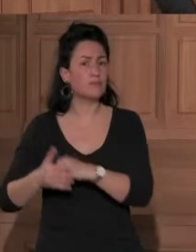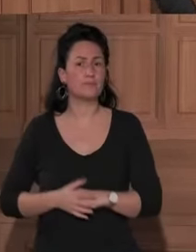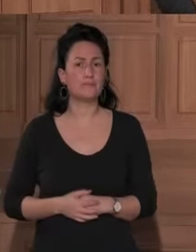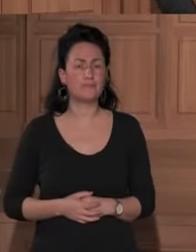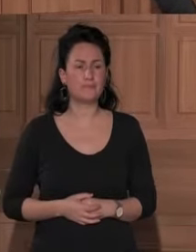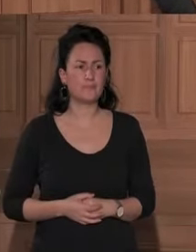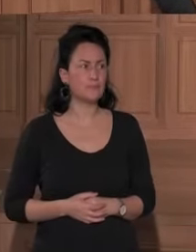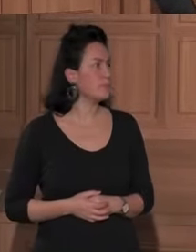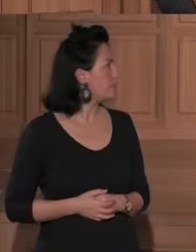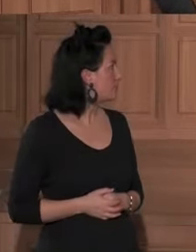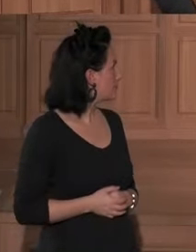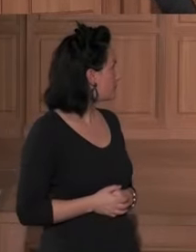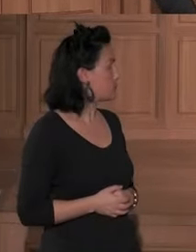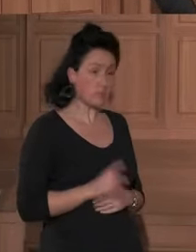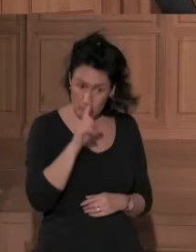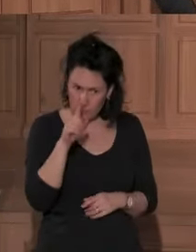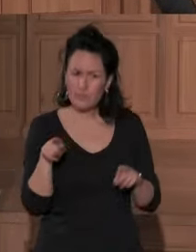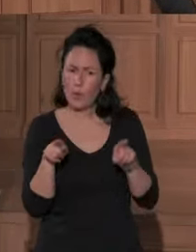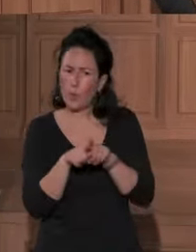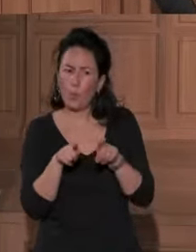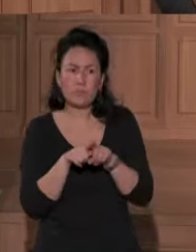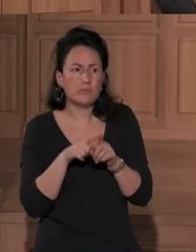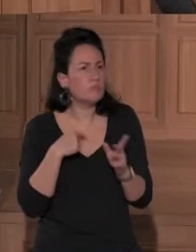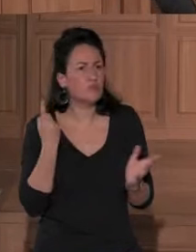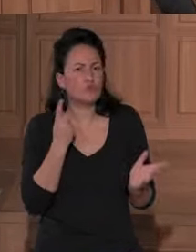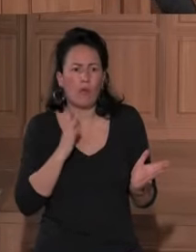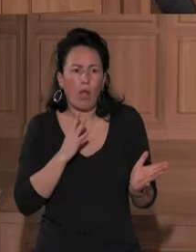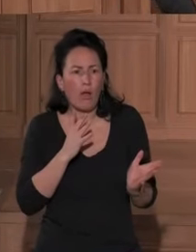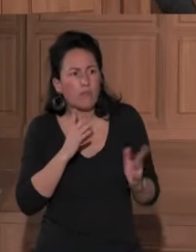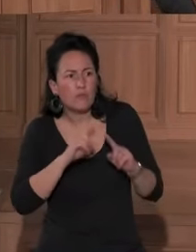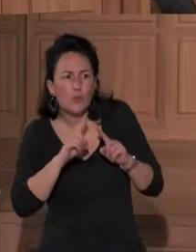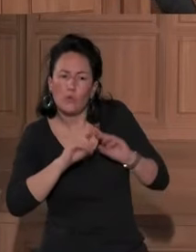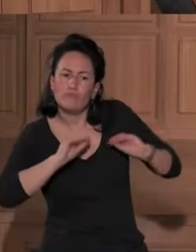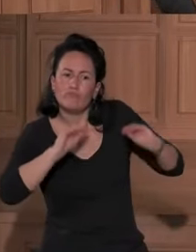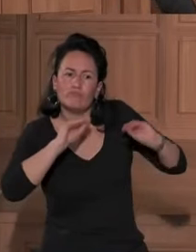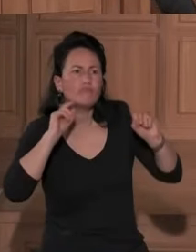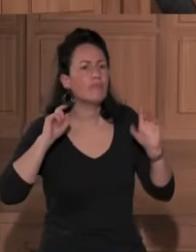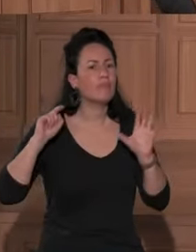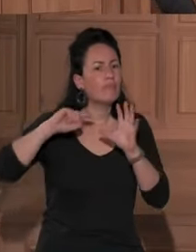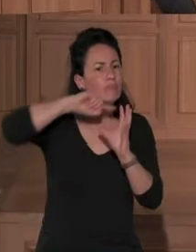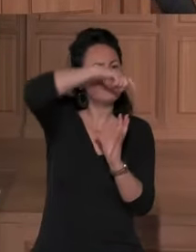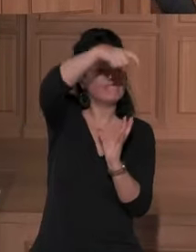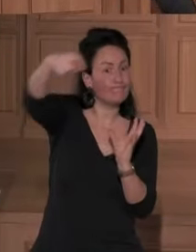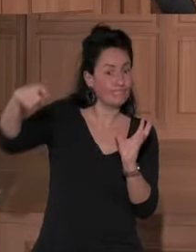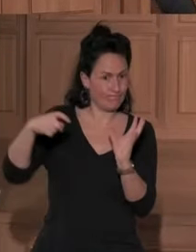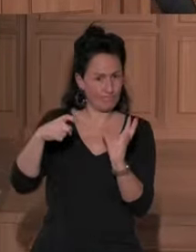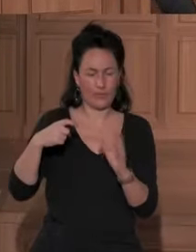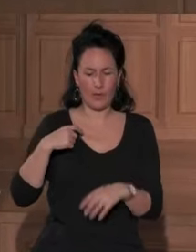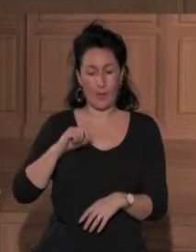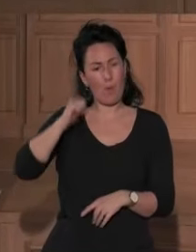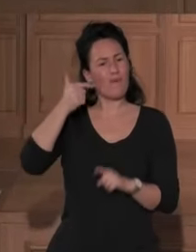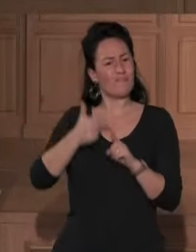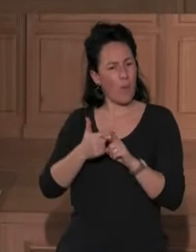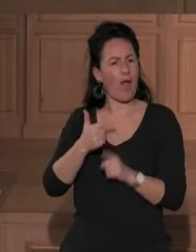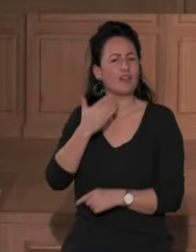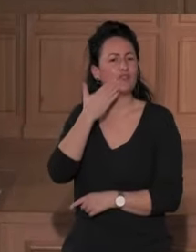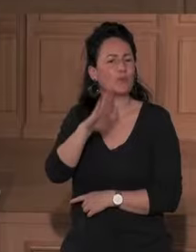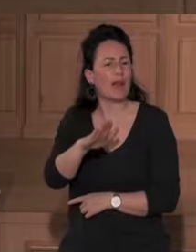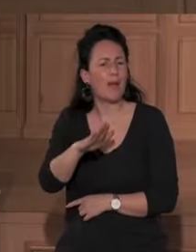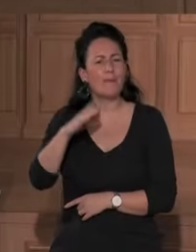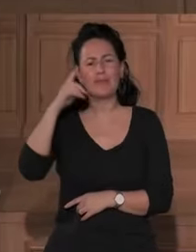même on a un mot à dire un peu partout. Nous, quand j'ai fait l'avant-première de Hors Normes à Jérusalem ou à Tel Aviv,